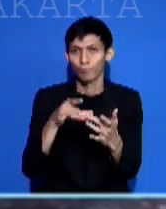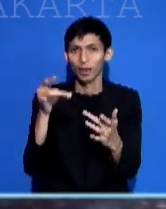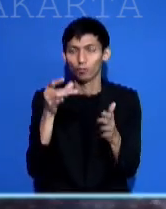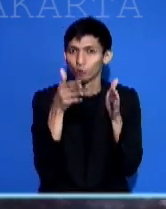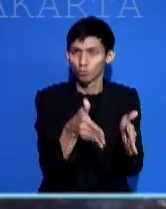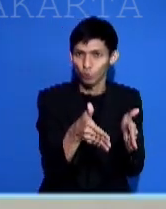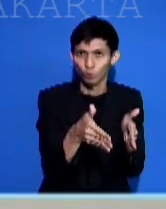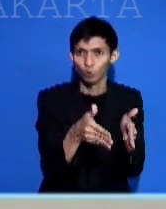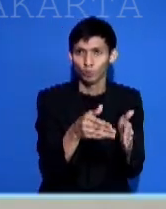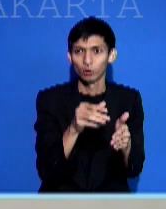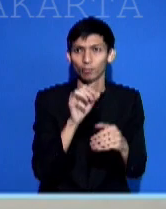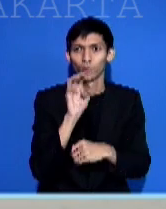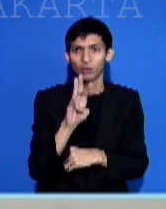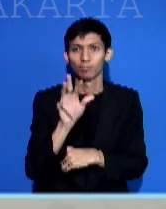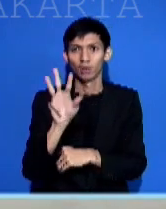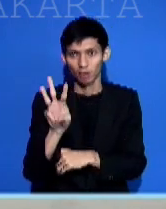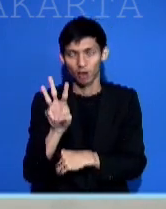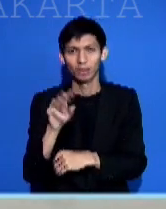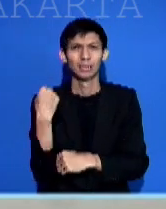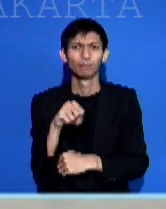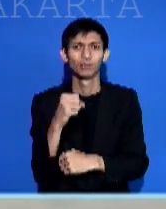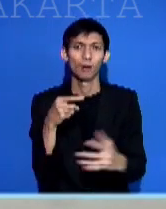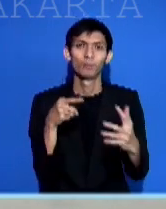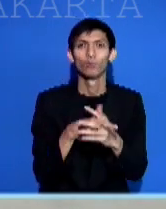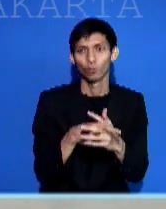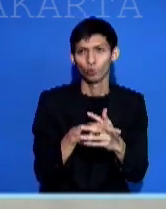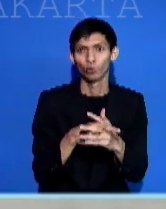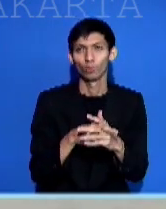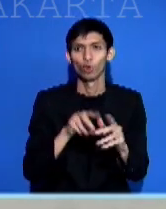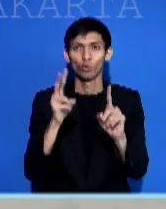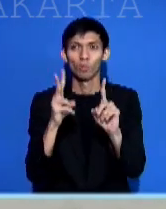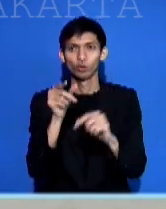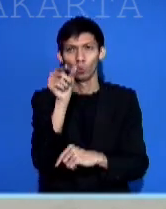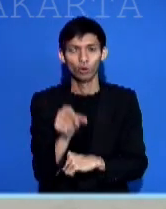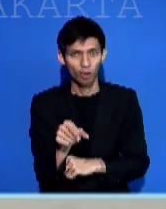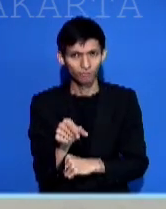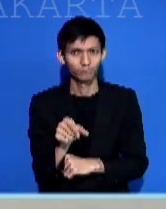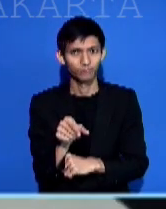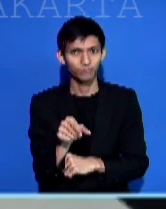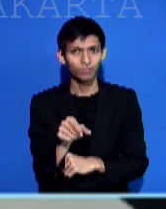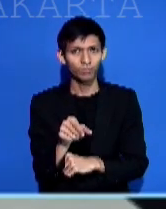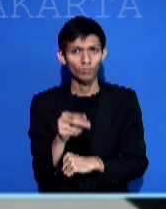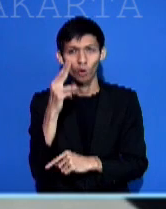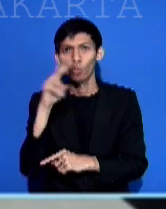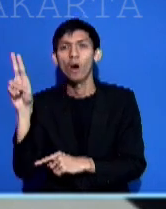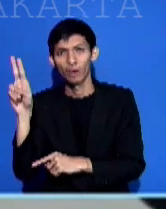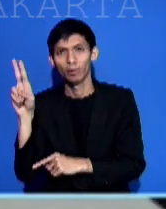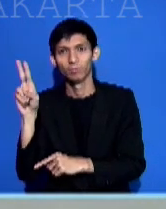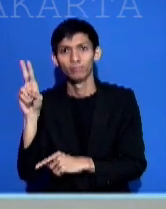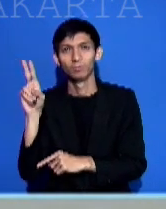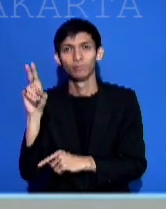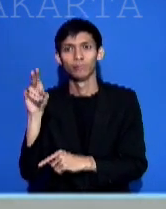narapidana yang tidak bisa mencoblos di TPS khusus, yakni 12 orang merupakan warga negara asing, 7 anak di bawah usia 17